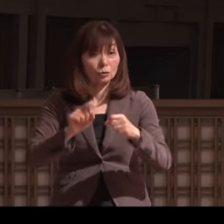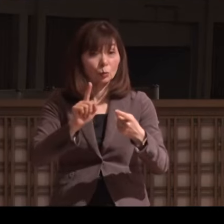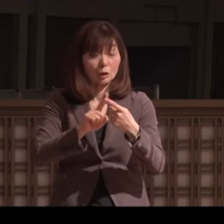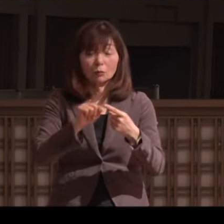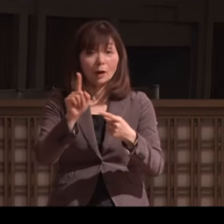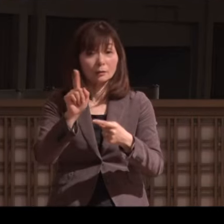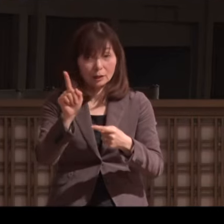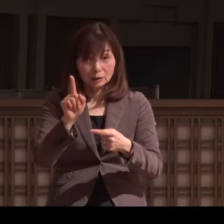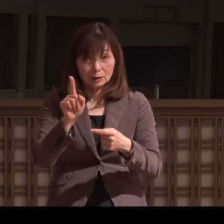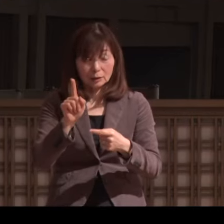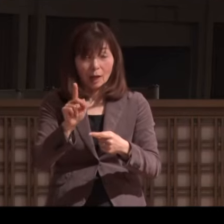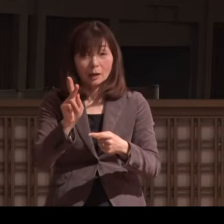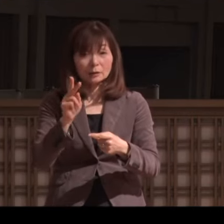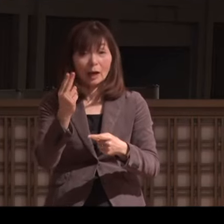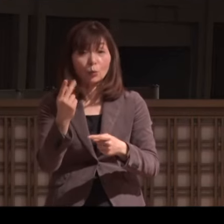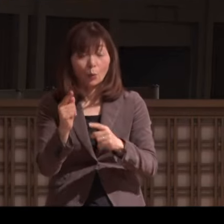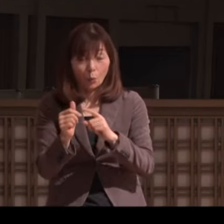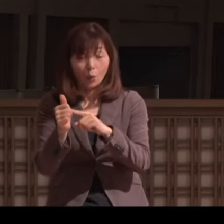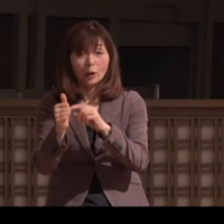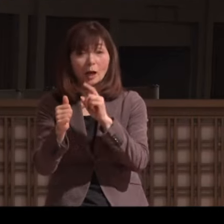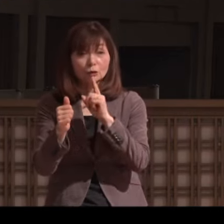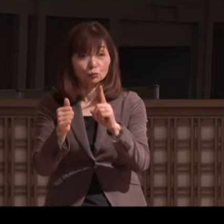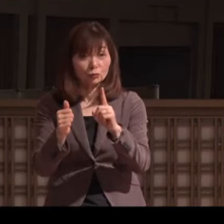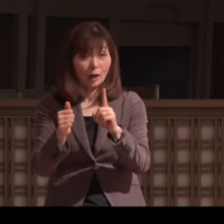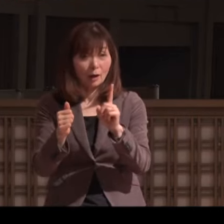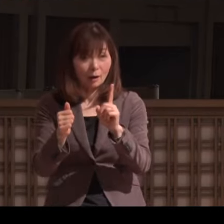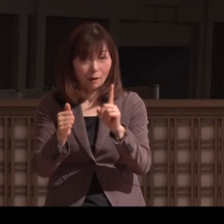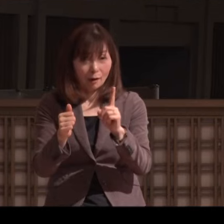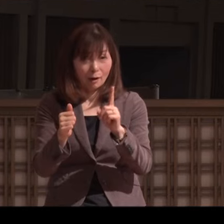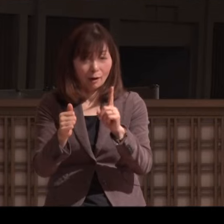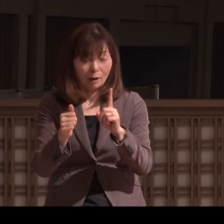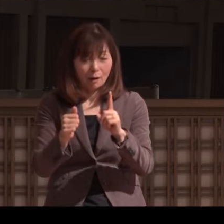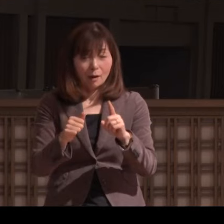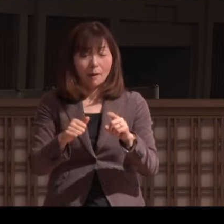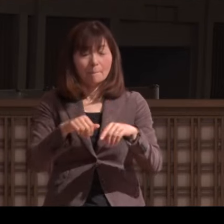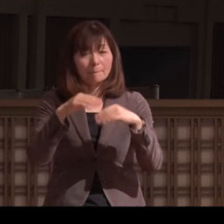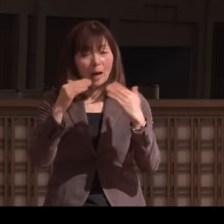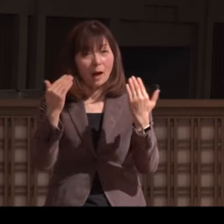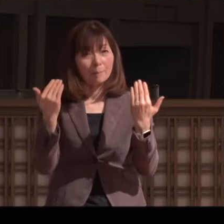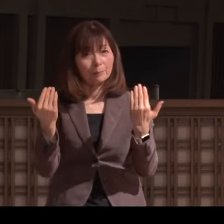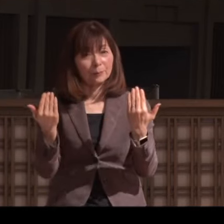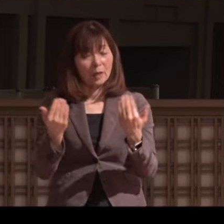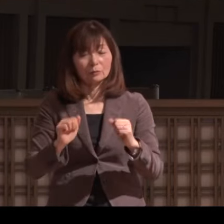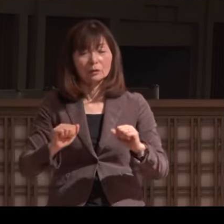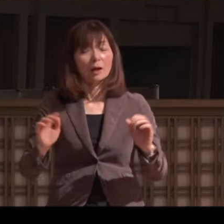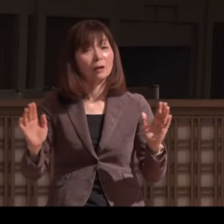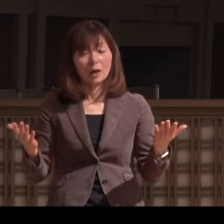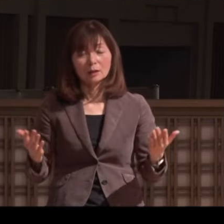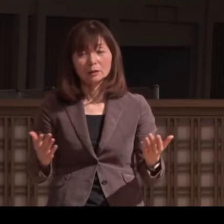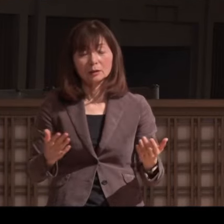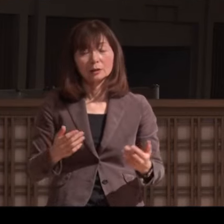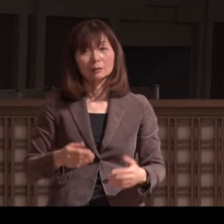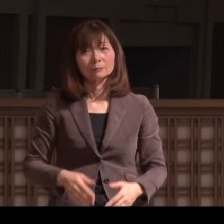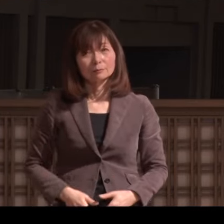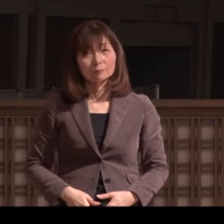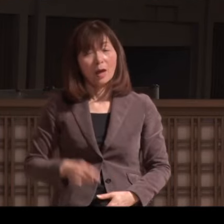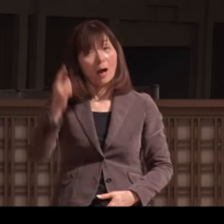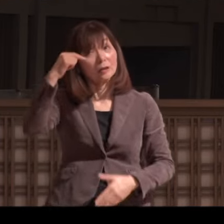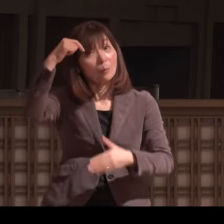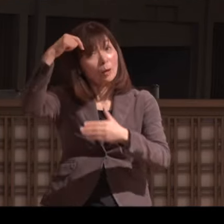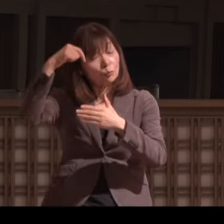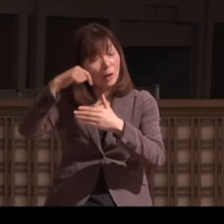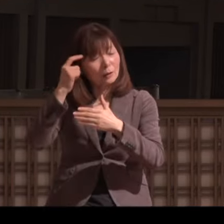最後加藤はこう言っていると加藤はこう言っている何もせず頭の中で思考している時